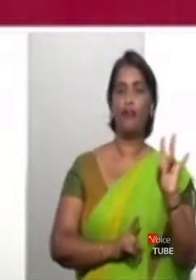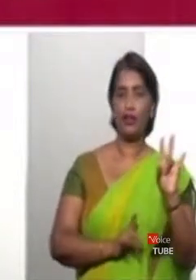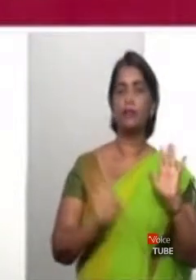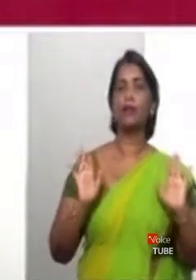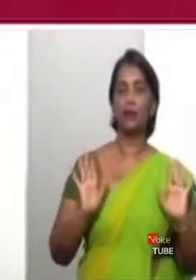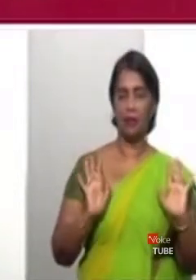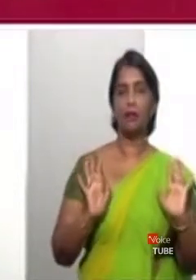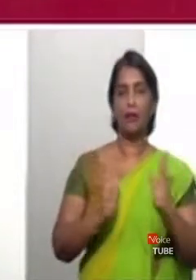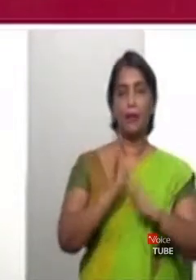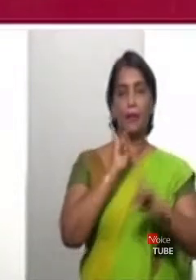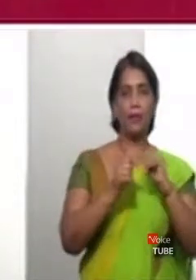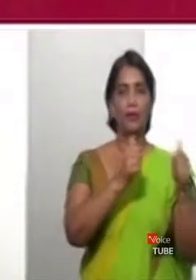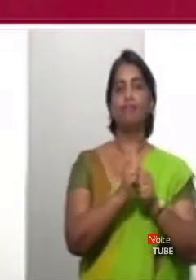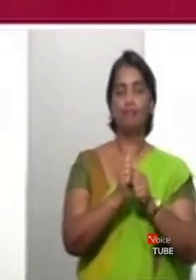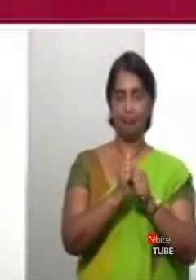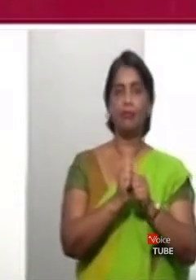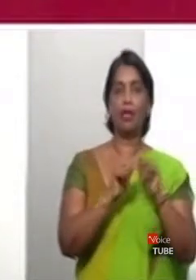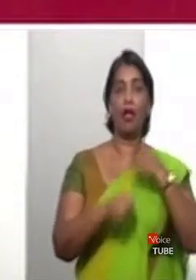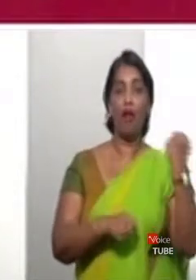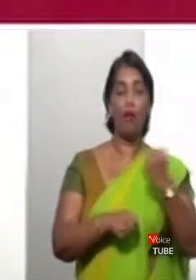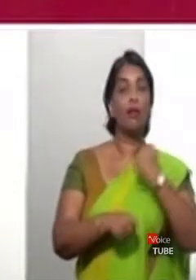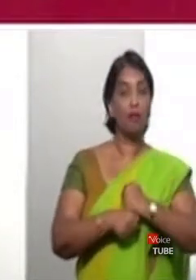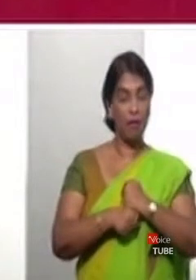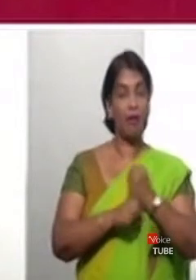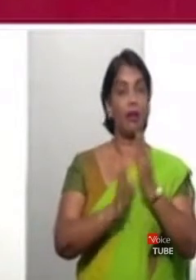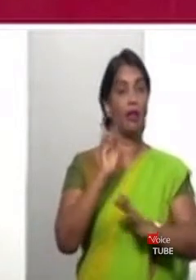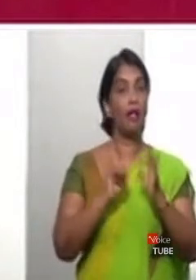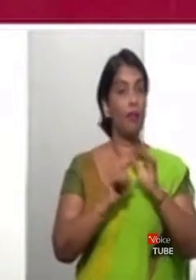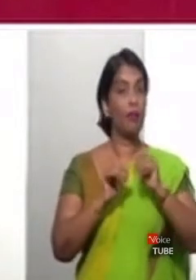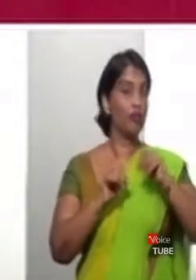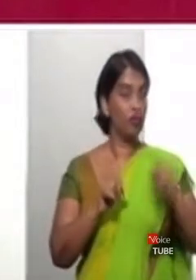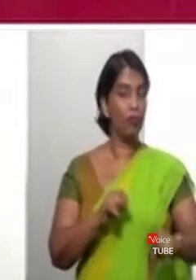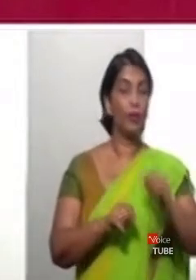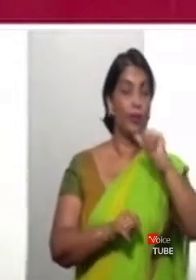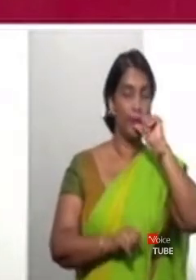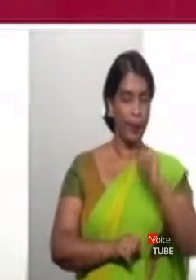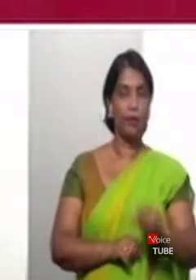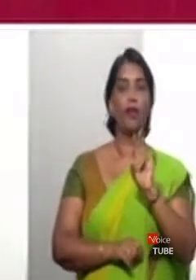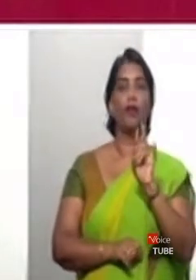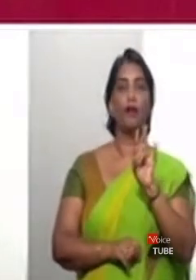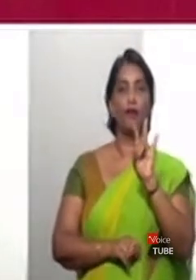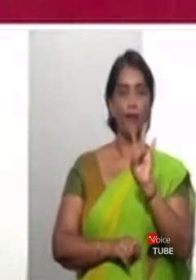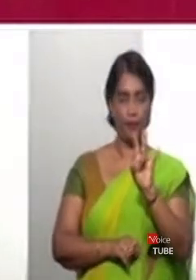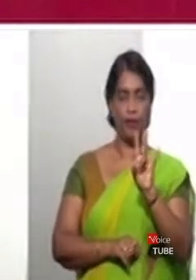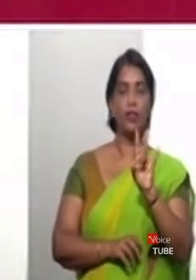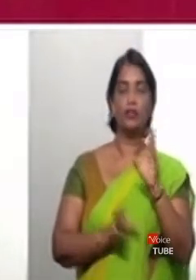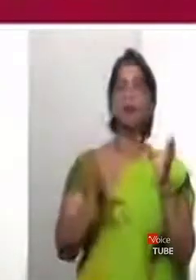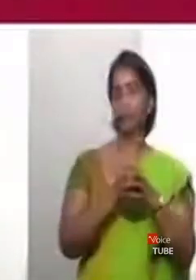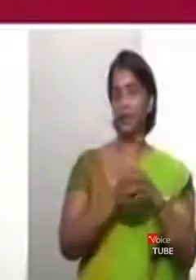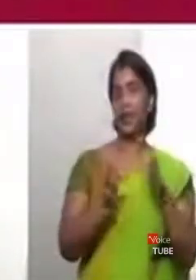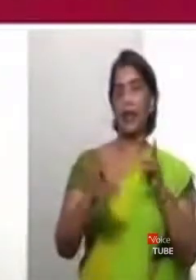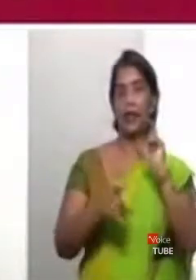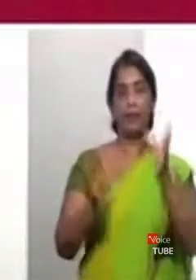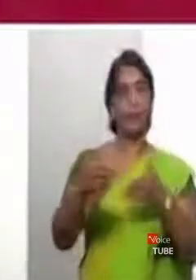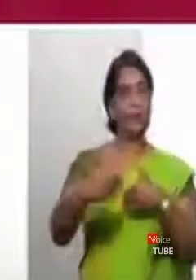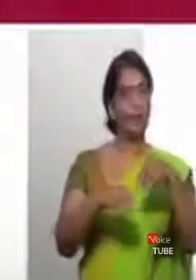25ක් තමයි ඉන්නේ ඒ අමාත්‍යංශයට සමාන්තරව. ඒ නිසා නව රජයේ අමාත්‍ය මණ්ඩලය නිශ්චිතයි 25 දෙනෙක්ගෙන් යුක්ත